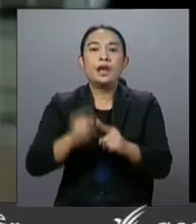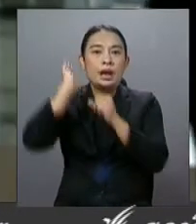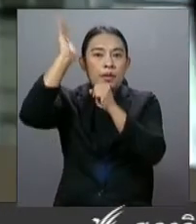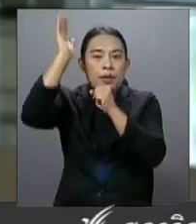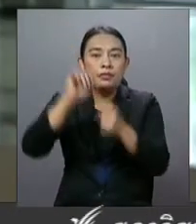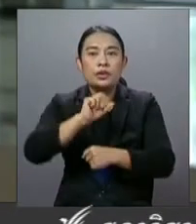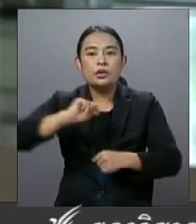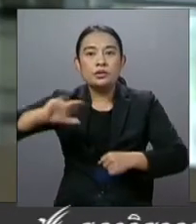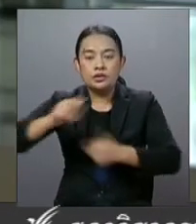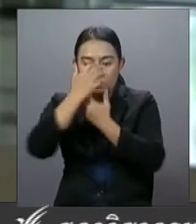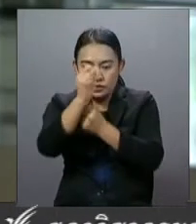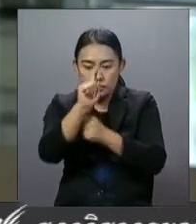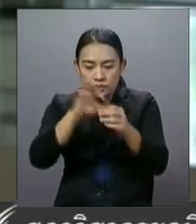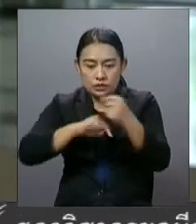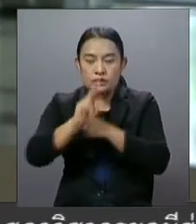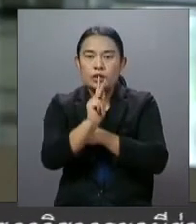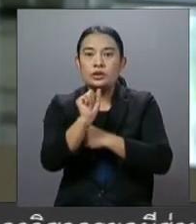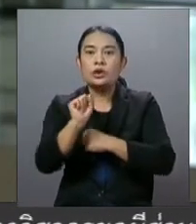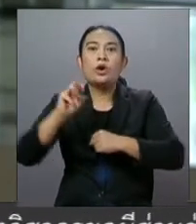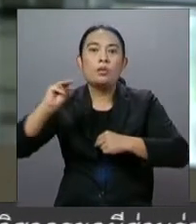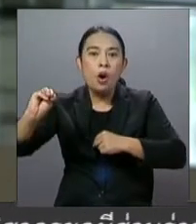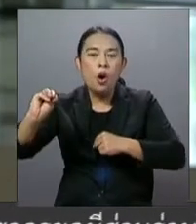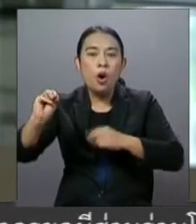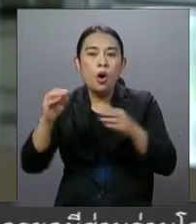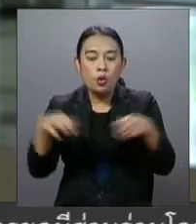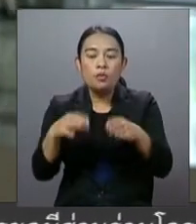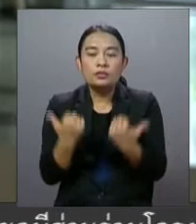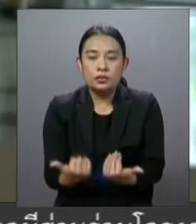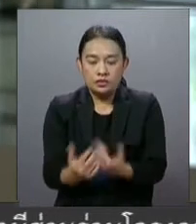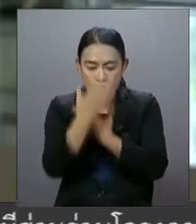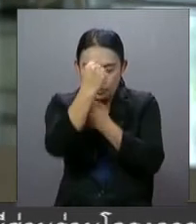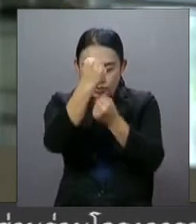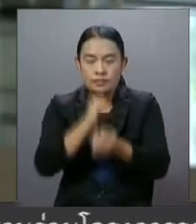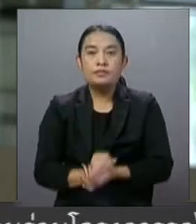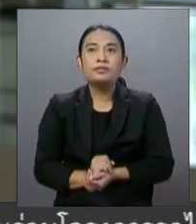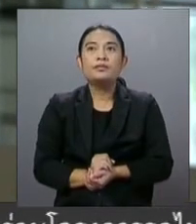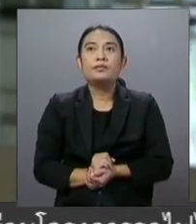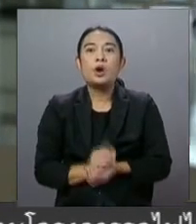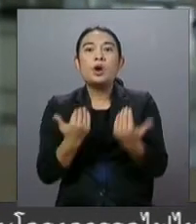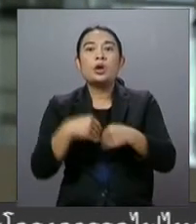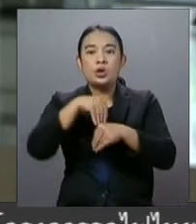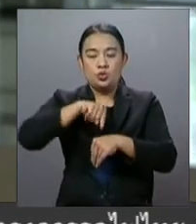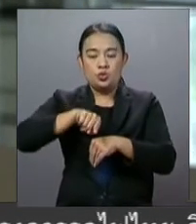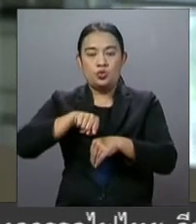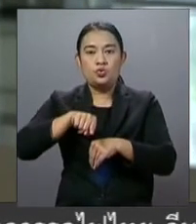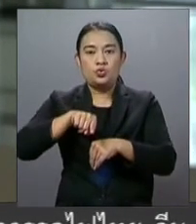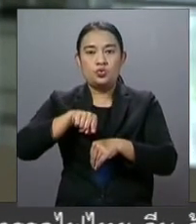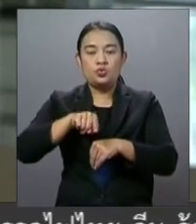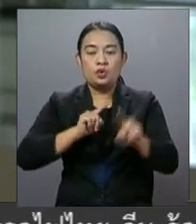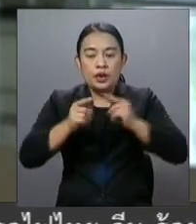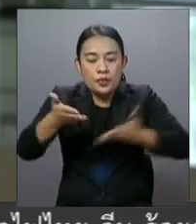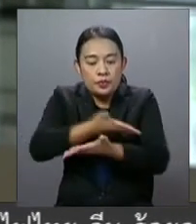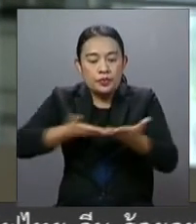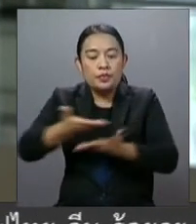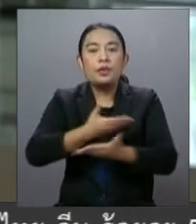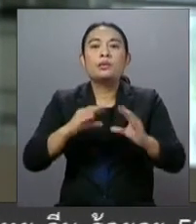ามสนใจโดยเฉพาะสถาหน้าของกอสอม. ช. จัปัจจุบันครับและขณะนี้ก็อยู่ระหวางการพจารณาวราง